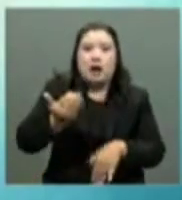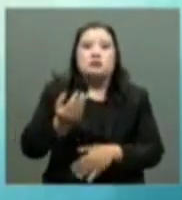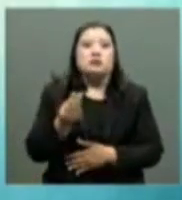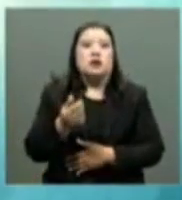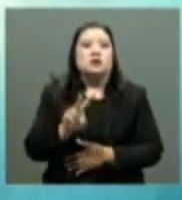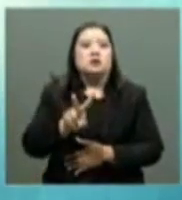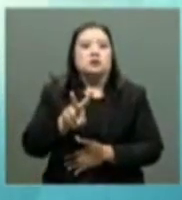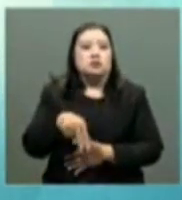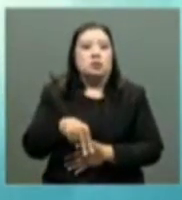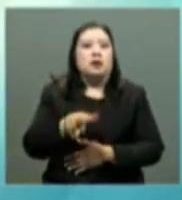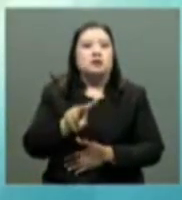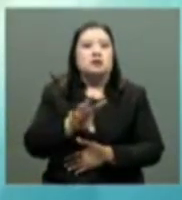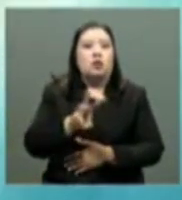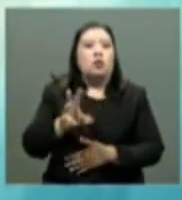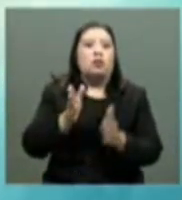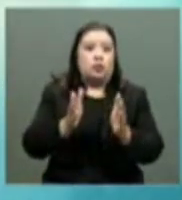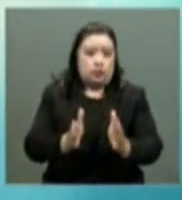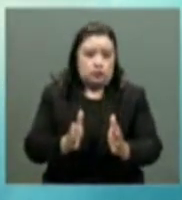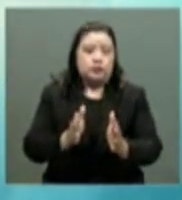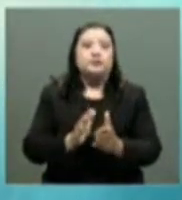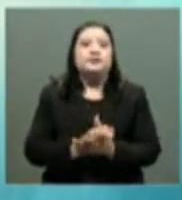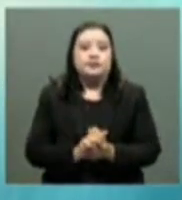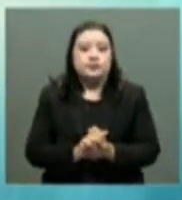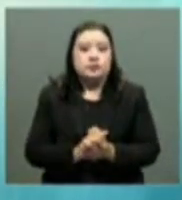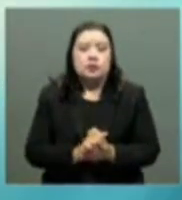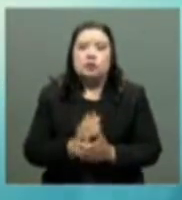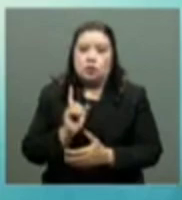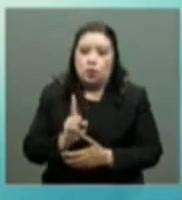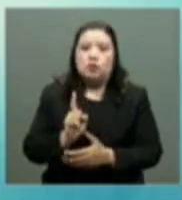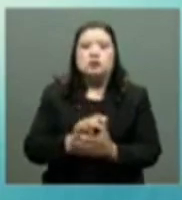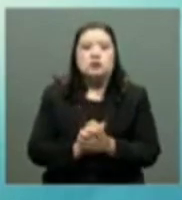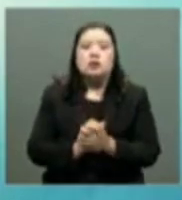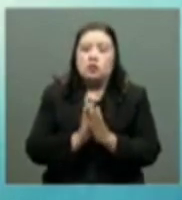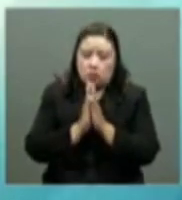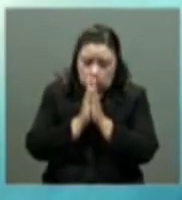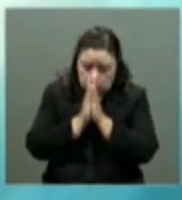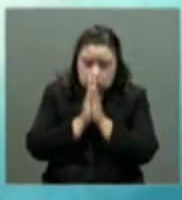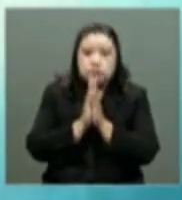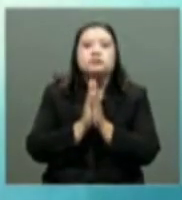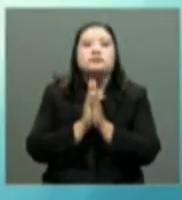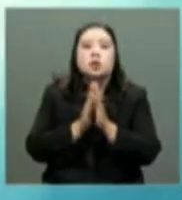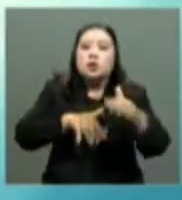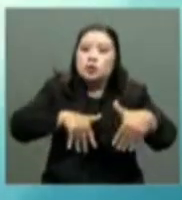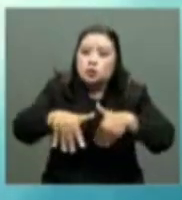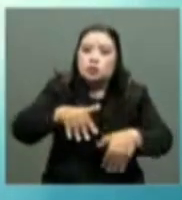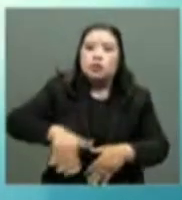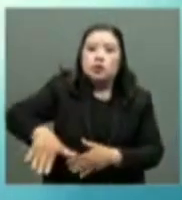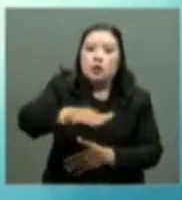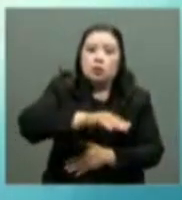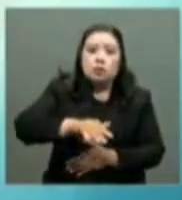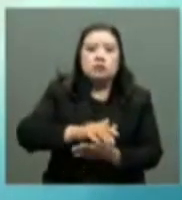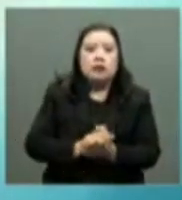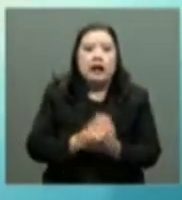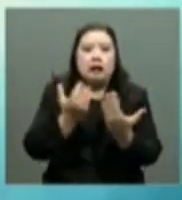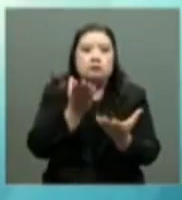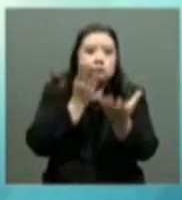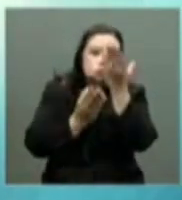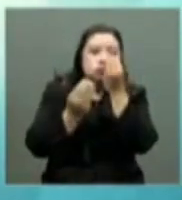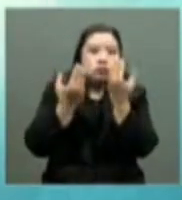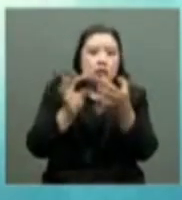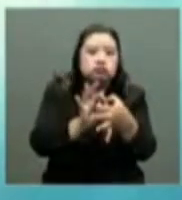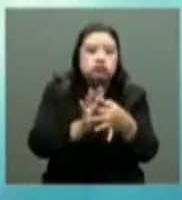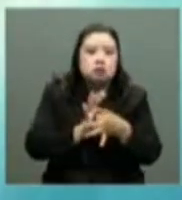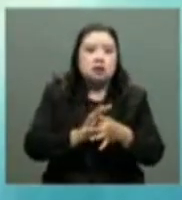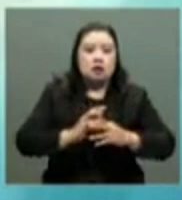ที่ 2,600 กว่ารายนะครับก็ต้องขอกราบขอบพระคุณทุกท่านเป็นอย่างสูงที่ช่วยกันรับทราบข้อมูลแล้วนำมาป